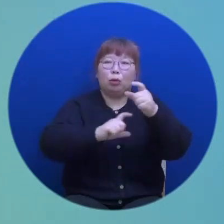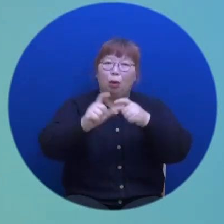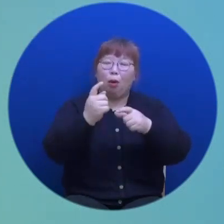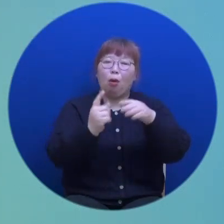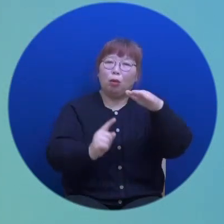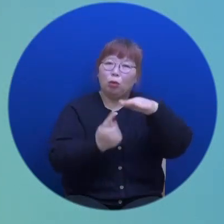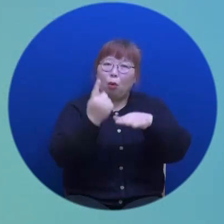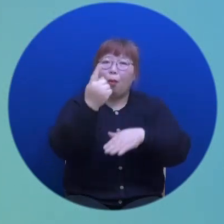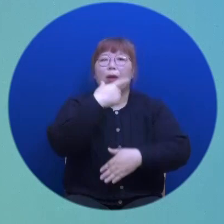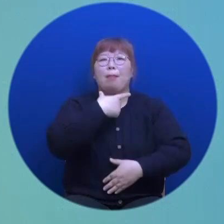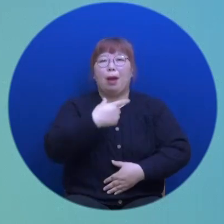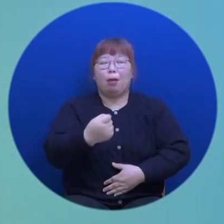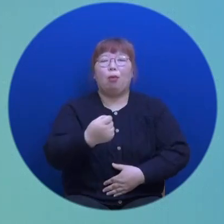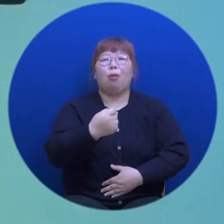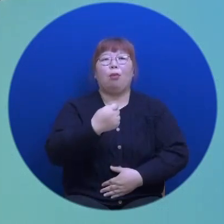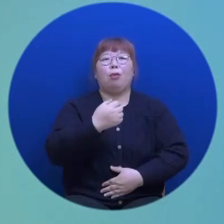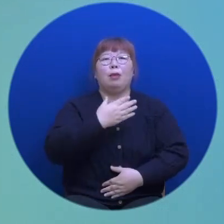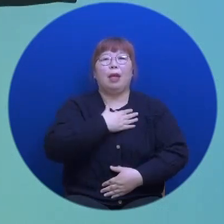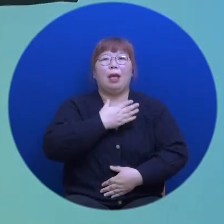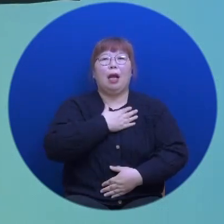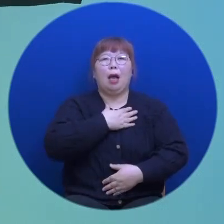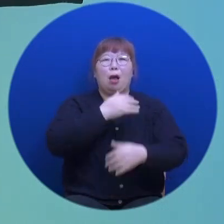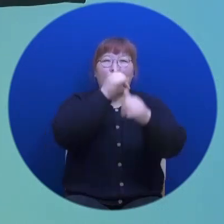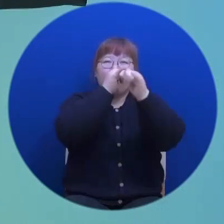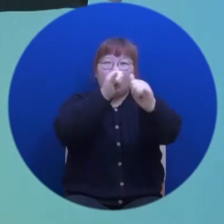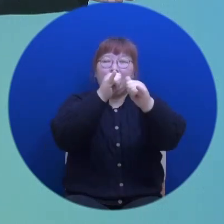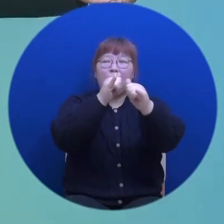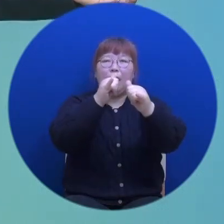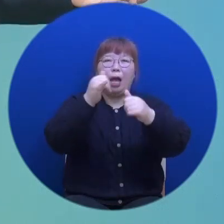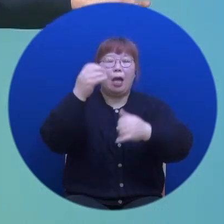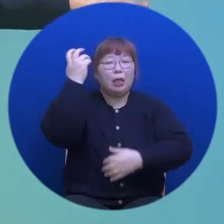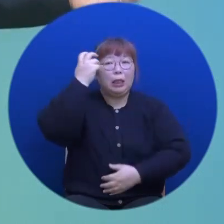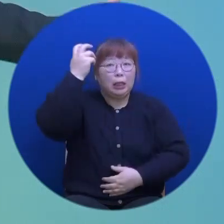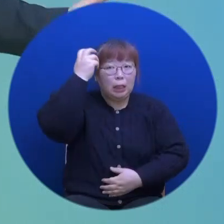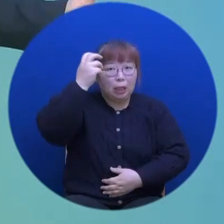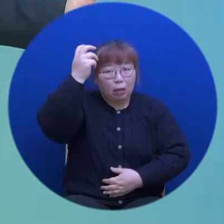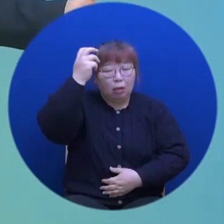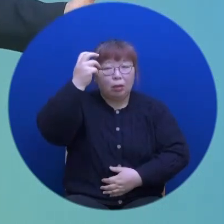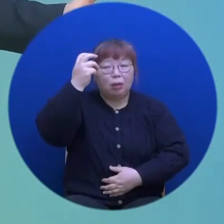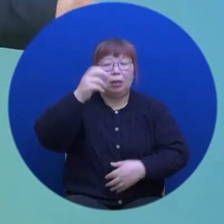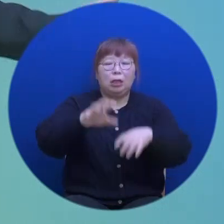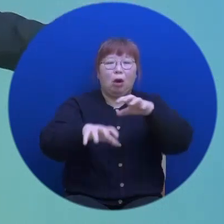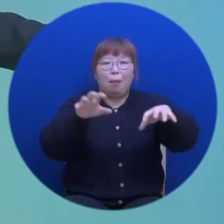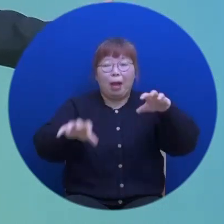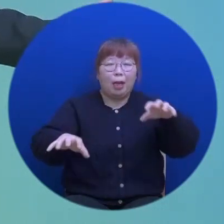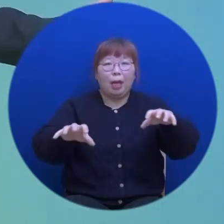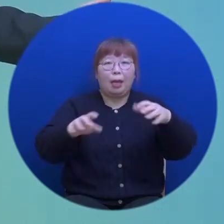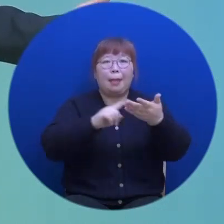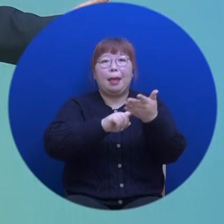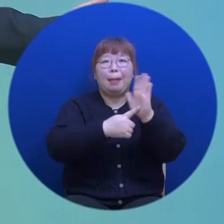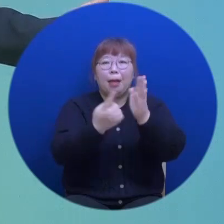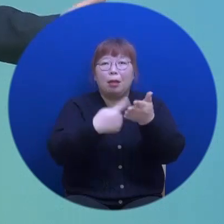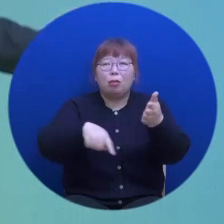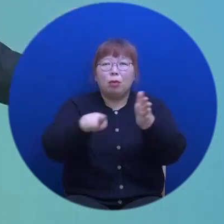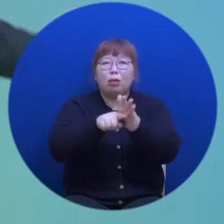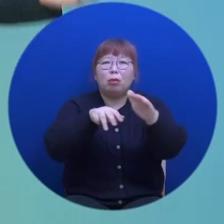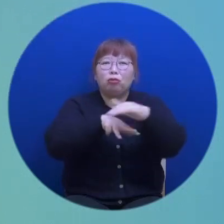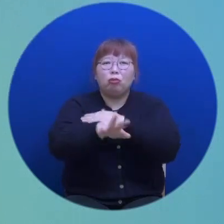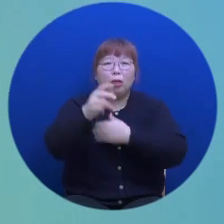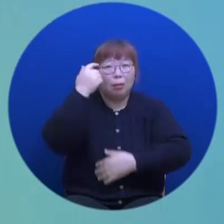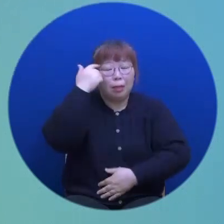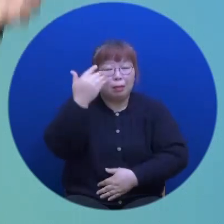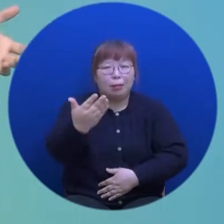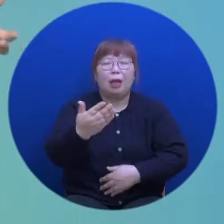받으셔서 자신이 얼마나 위대한 신인지를 열방 가운데 드러내려고 그래서